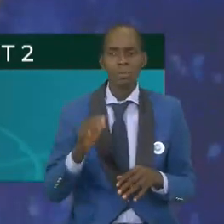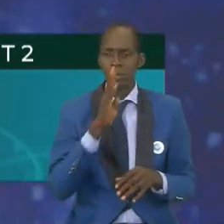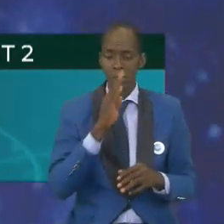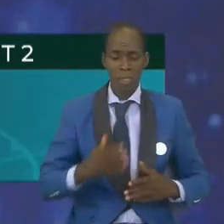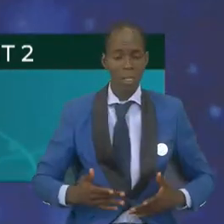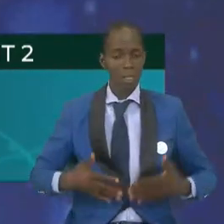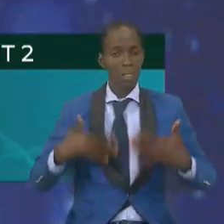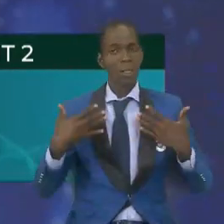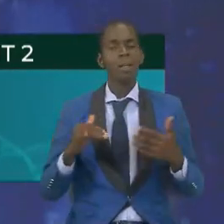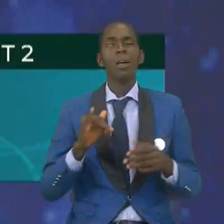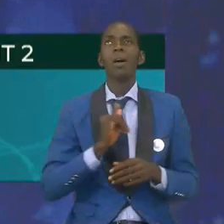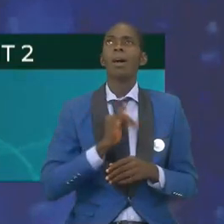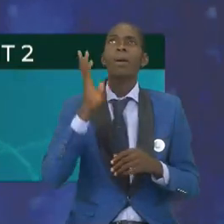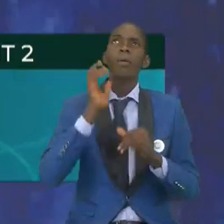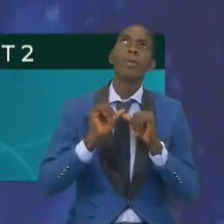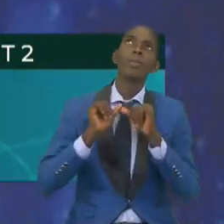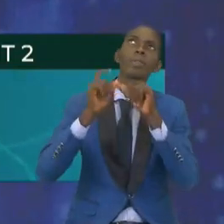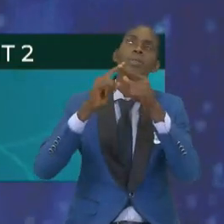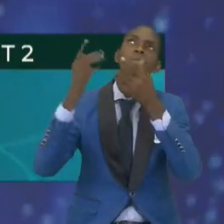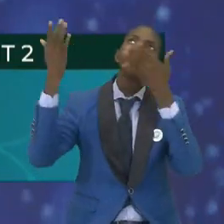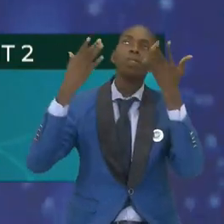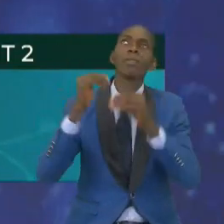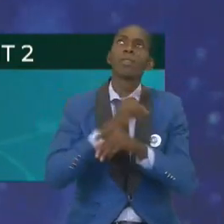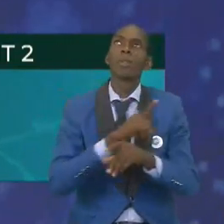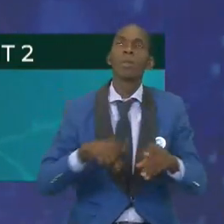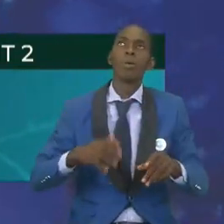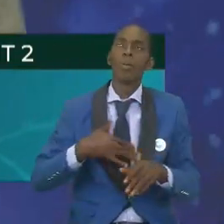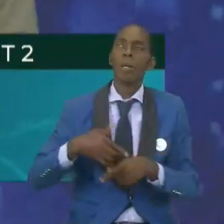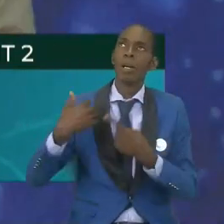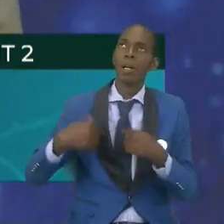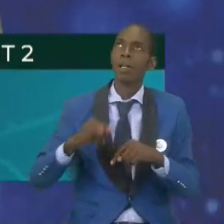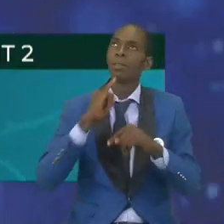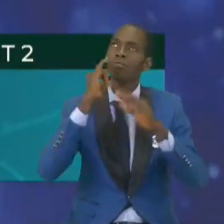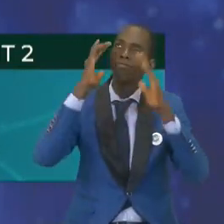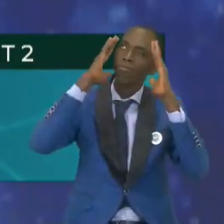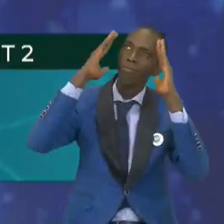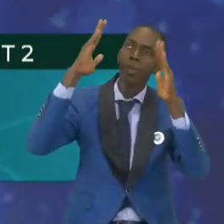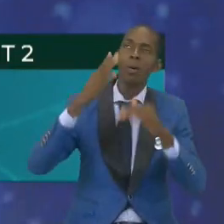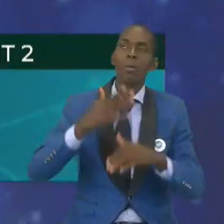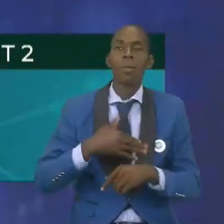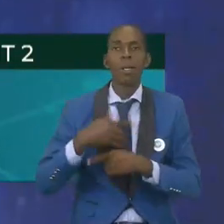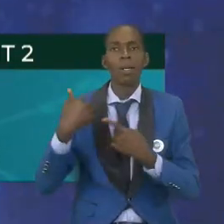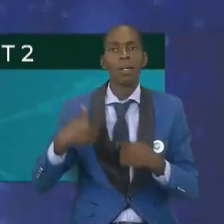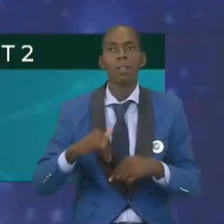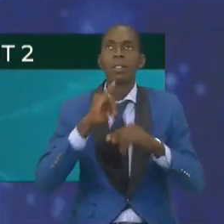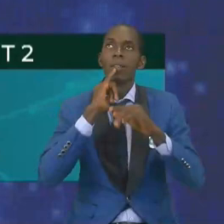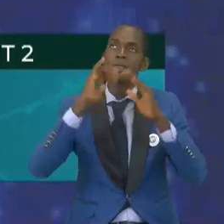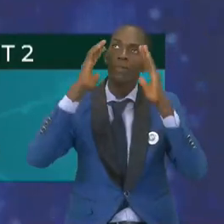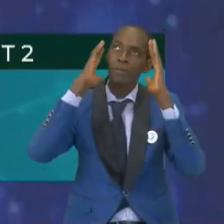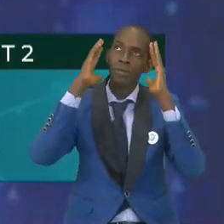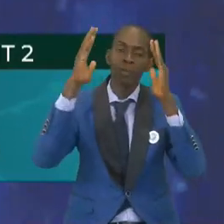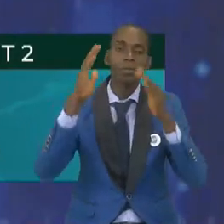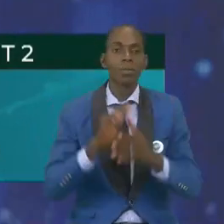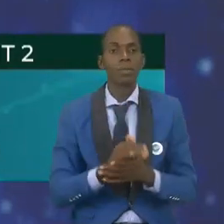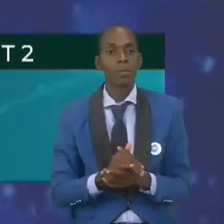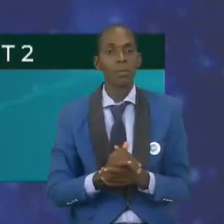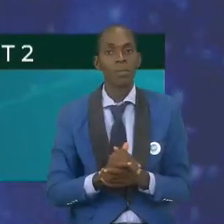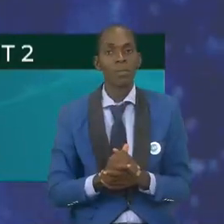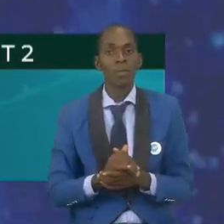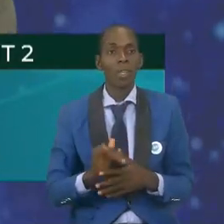fosse au lion de cette manière, et qu'il est encore vivant, je vais continuer à servir le Seigneur. Mon cœur est affermi,